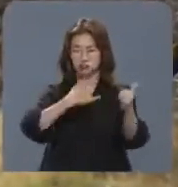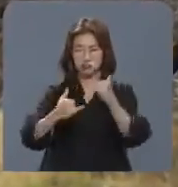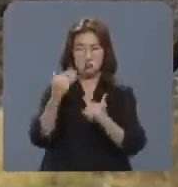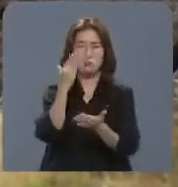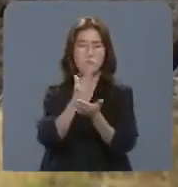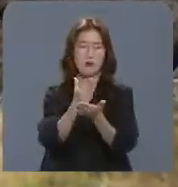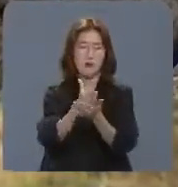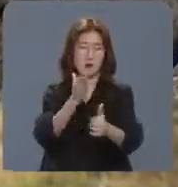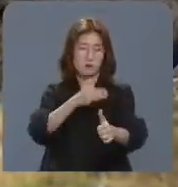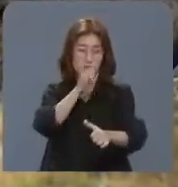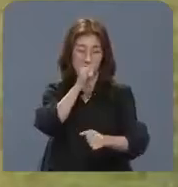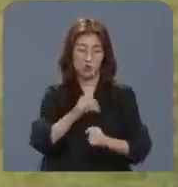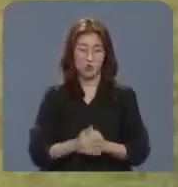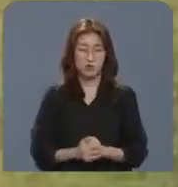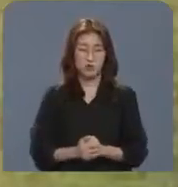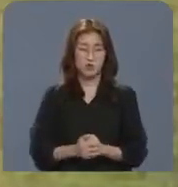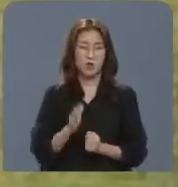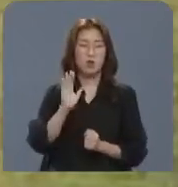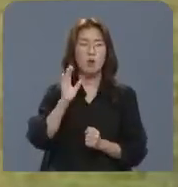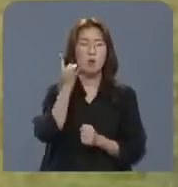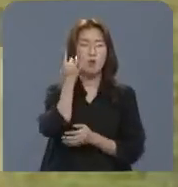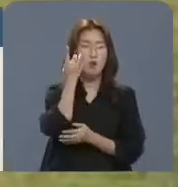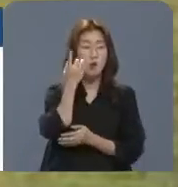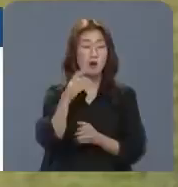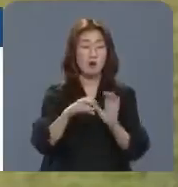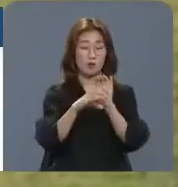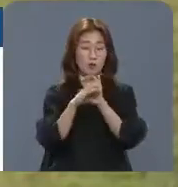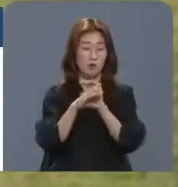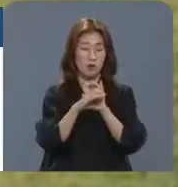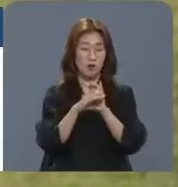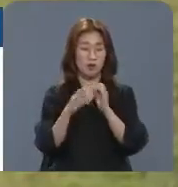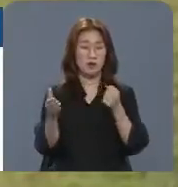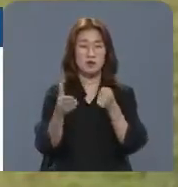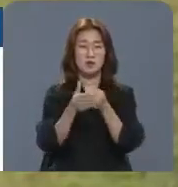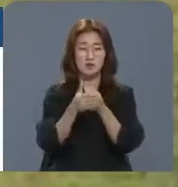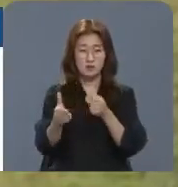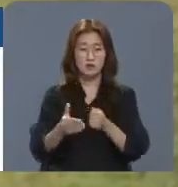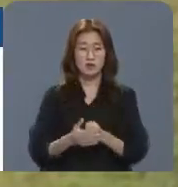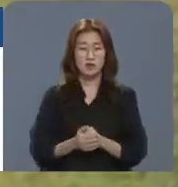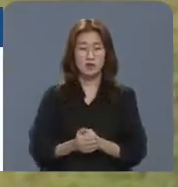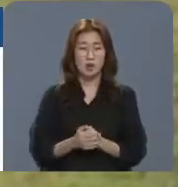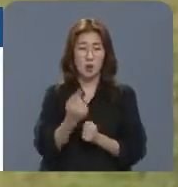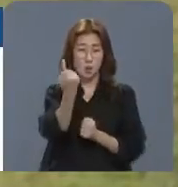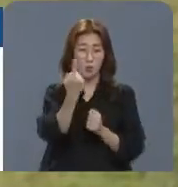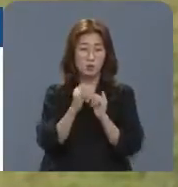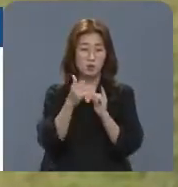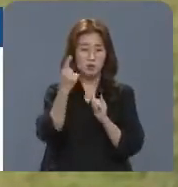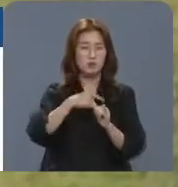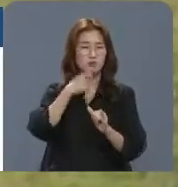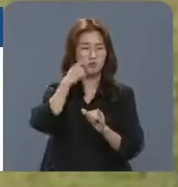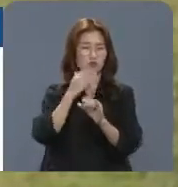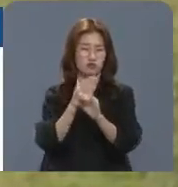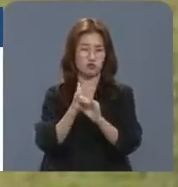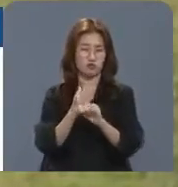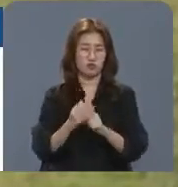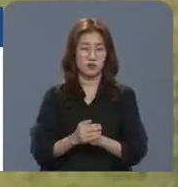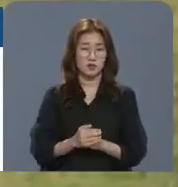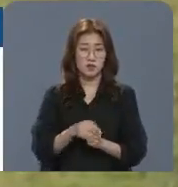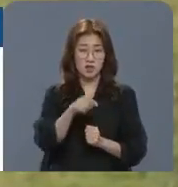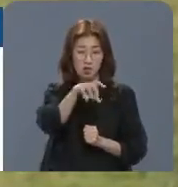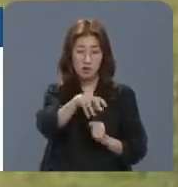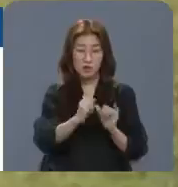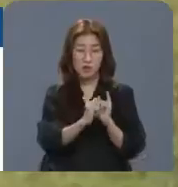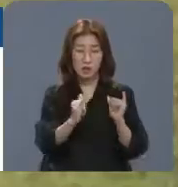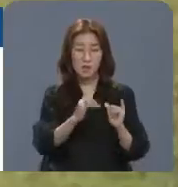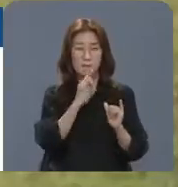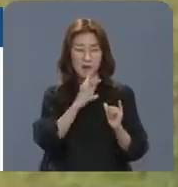부탁하고 있습니다. 금년 같은 경우는 코로나 때문에 올 사람들도 못 오고 여기 있는